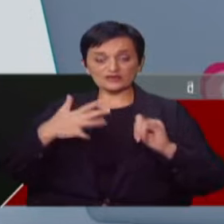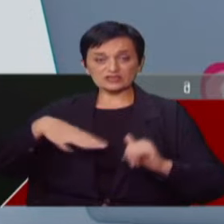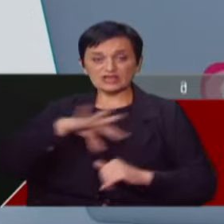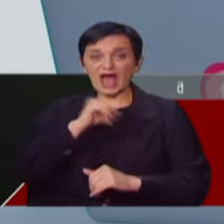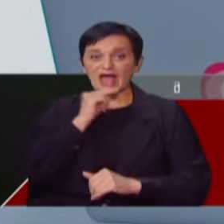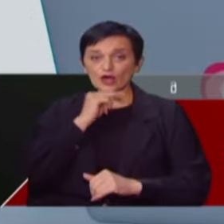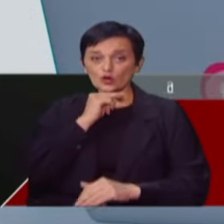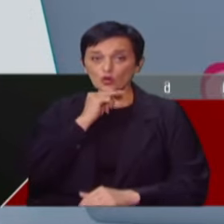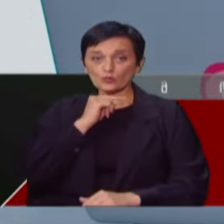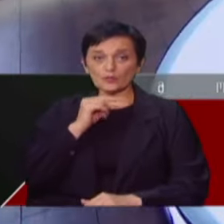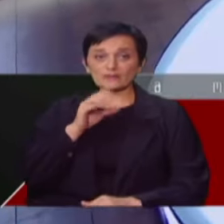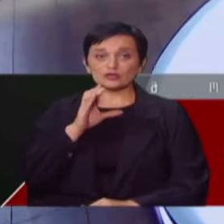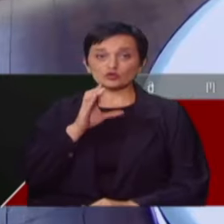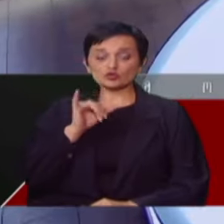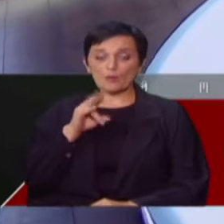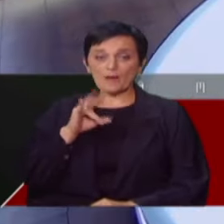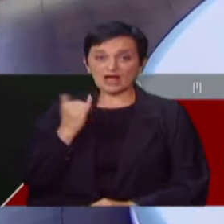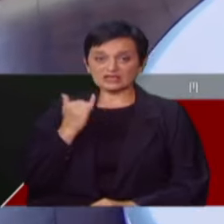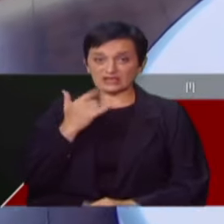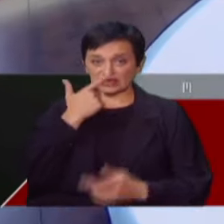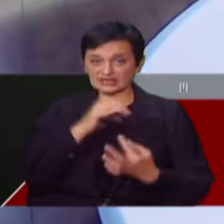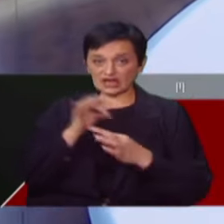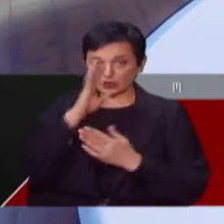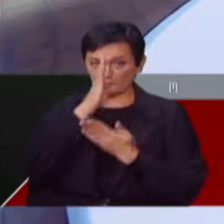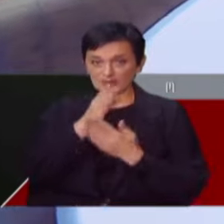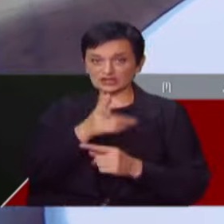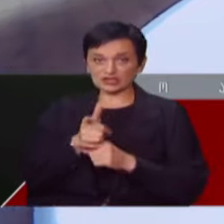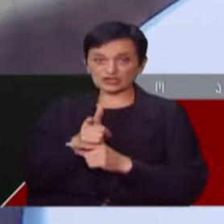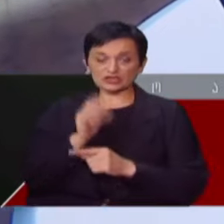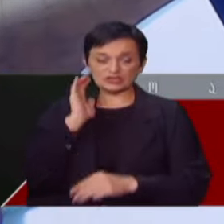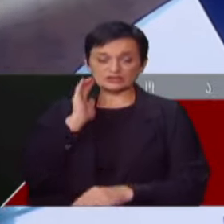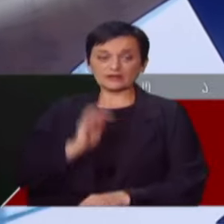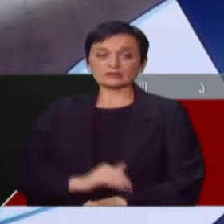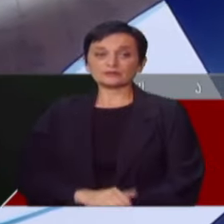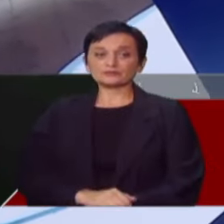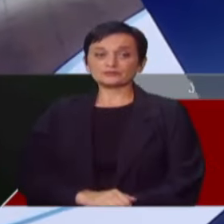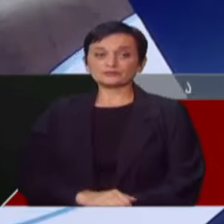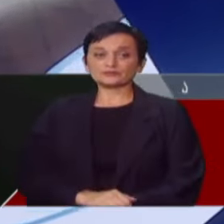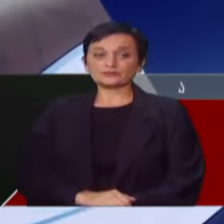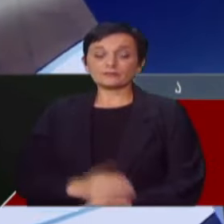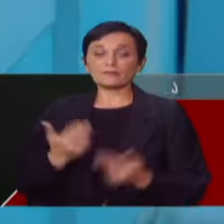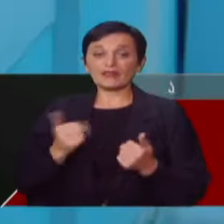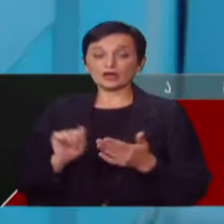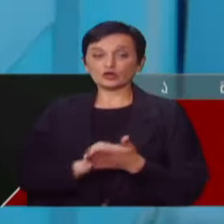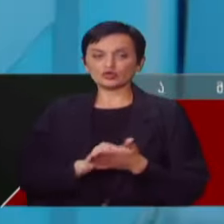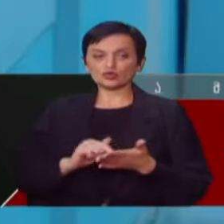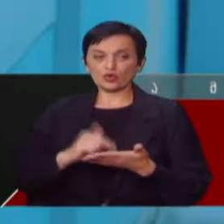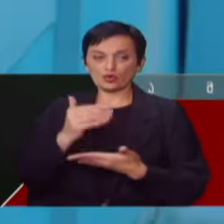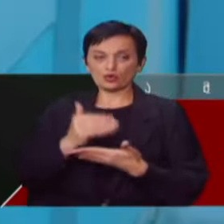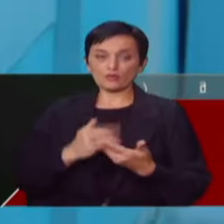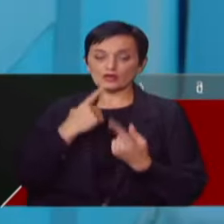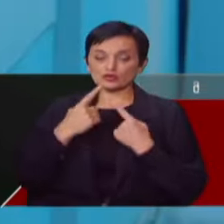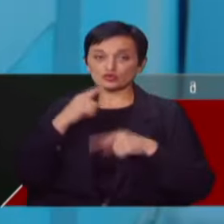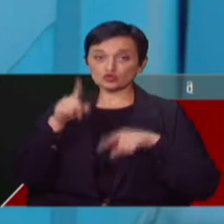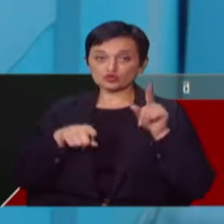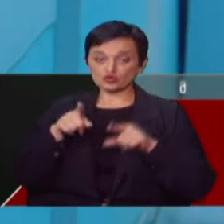საქართველოში ეკონომიკა. შალვა სუმბაძე შემოგვირთება დეტალებით პირდაპირ ეთერში. შალვა, გისმენთ. Diaq dokumentchi saubaria rogor